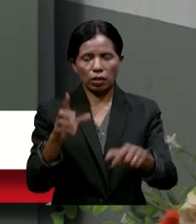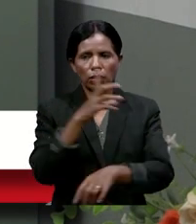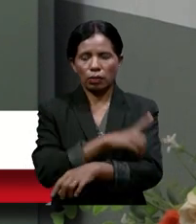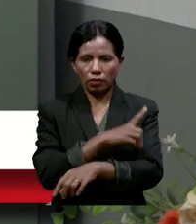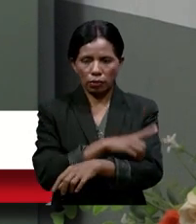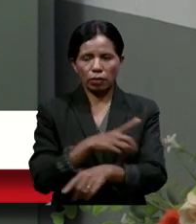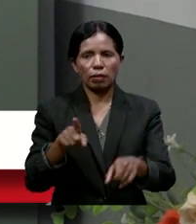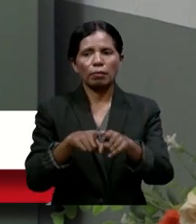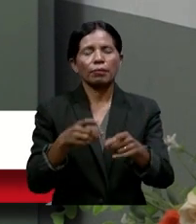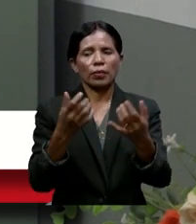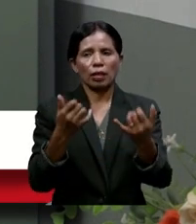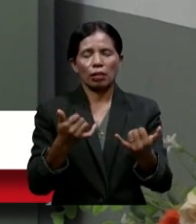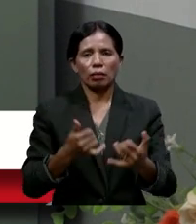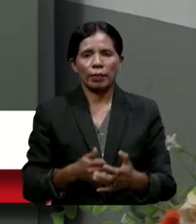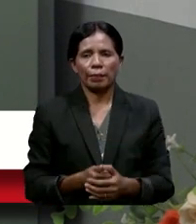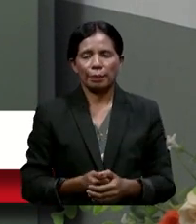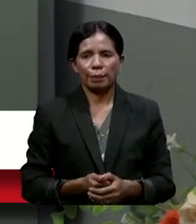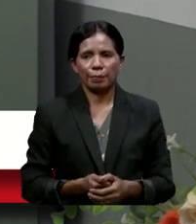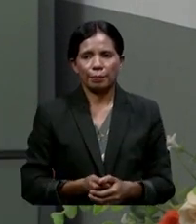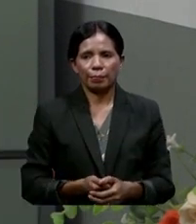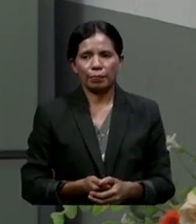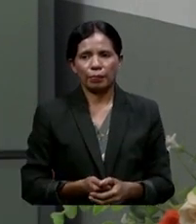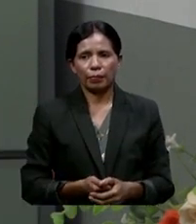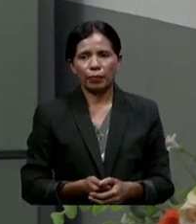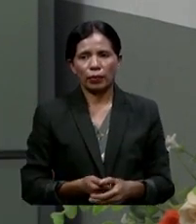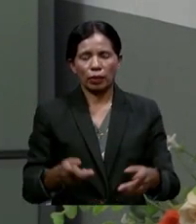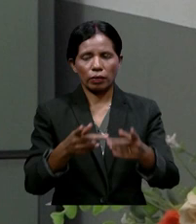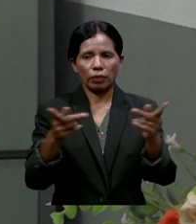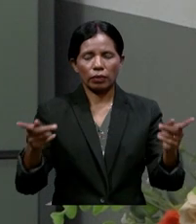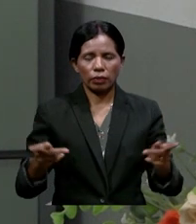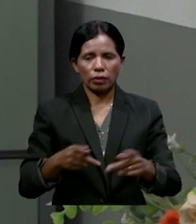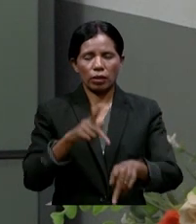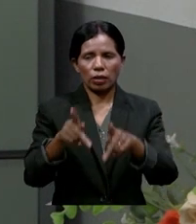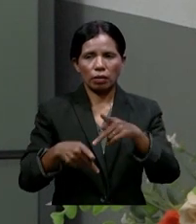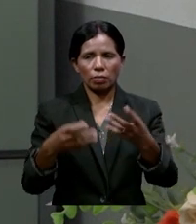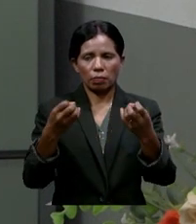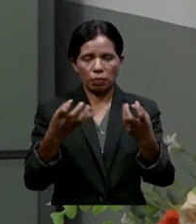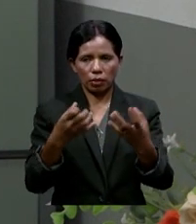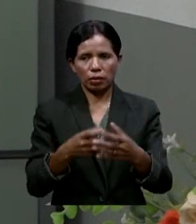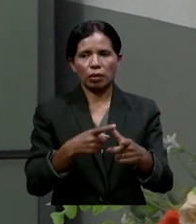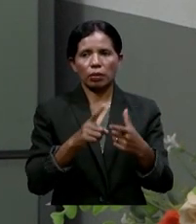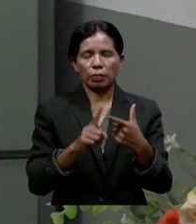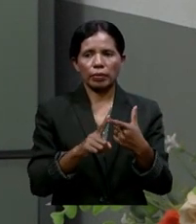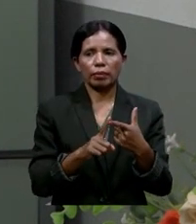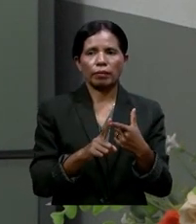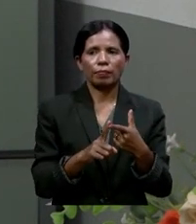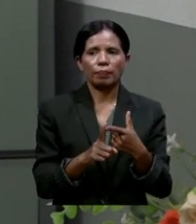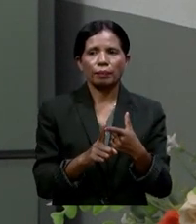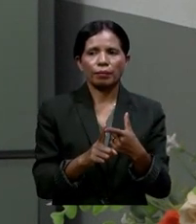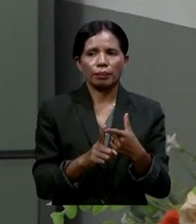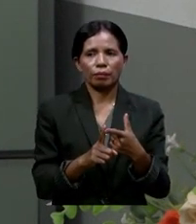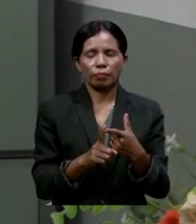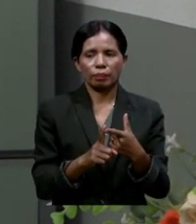mbak agora iya area dong alisan itu populasi saung barat tuh pois saya